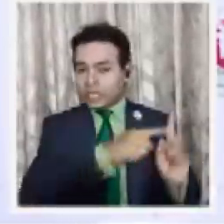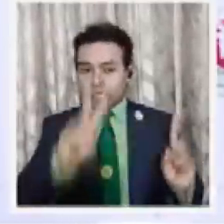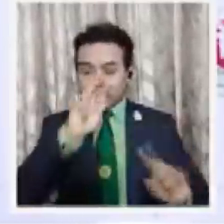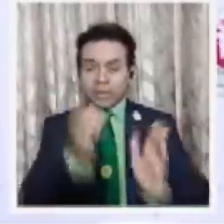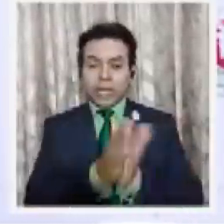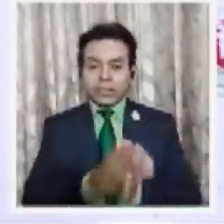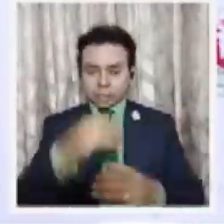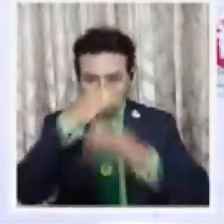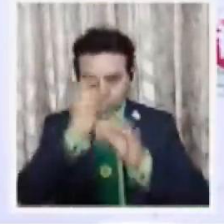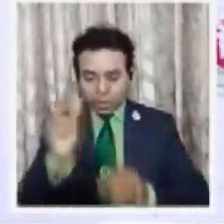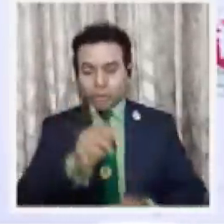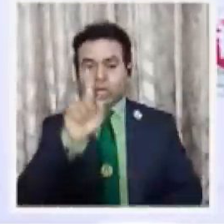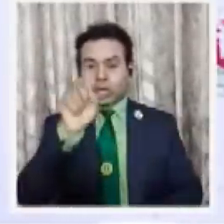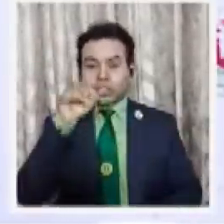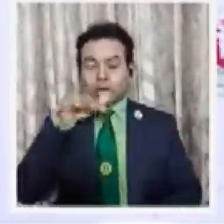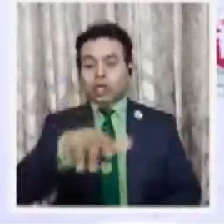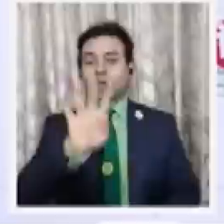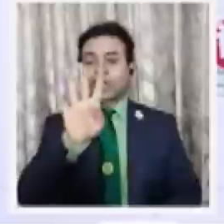এবং পিসিআর পরীক্ষা হয়েছে